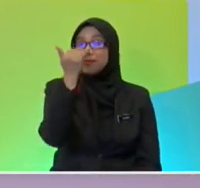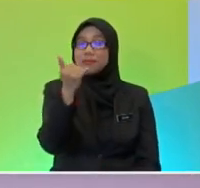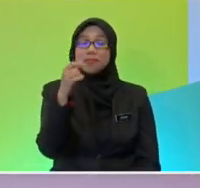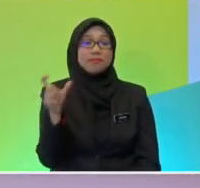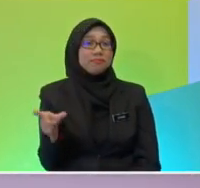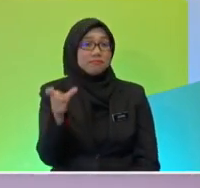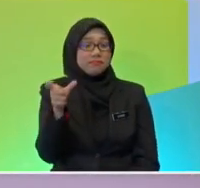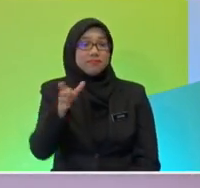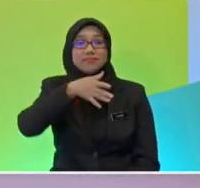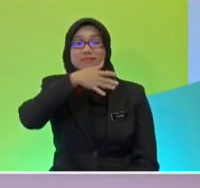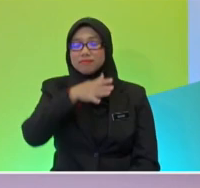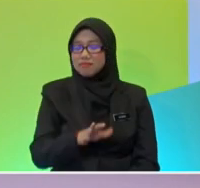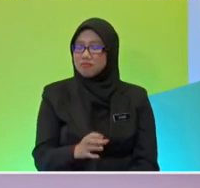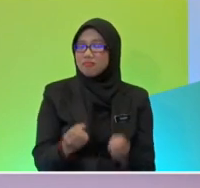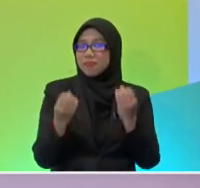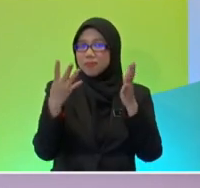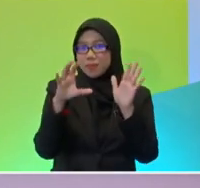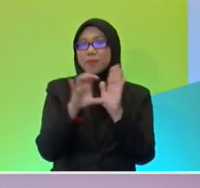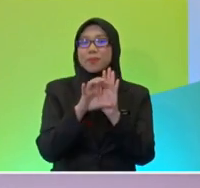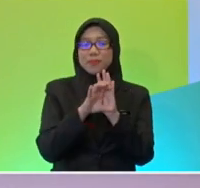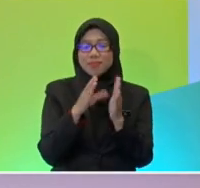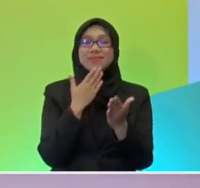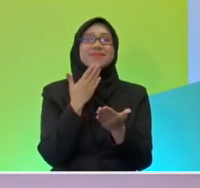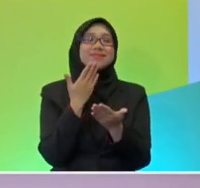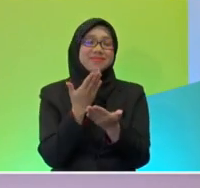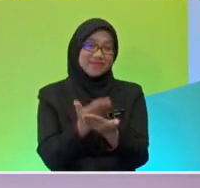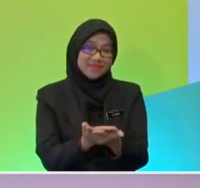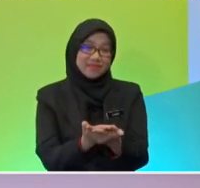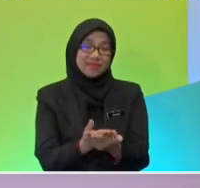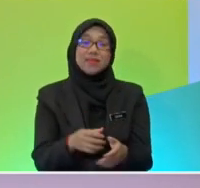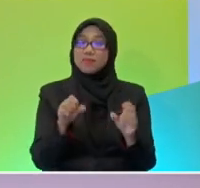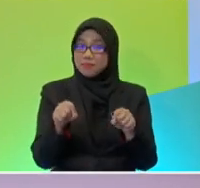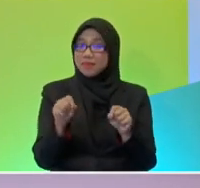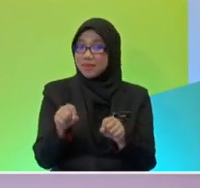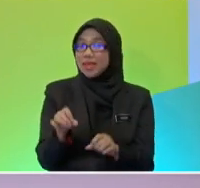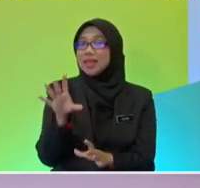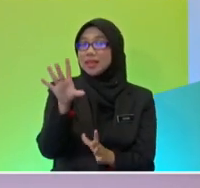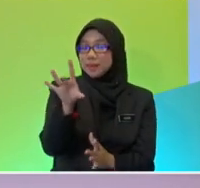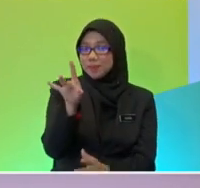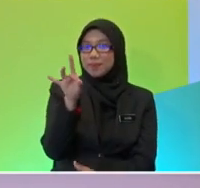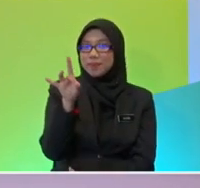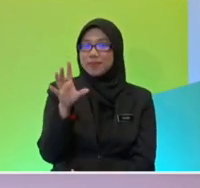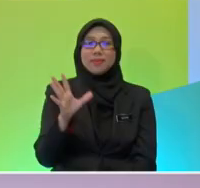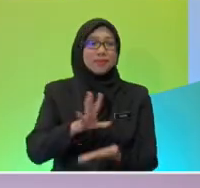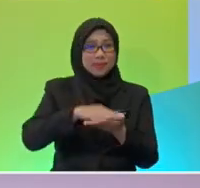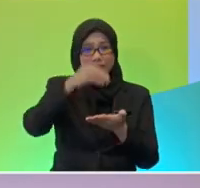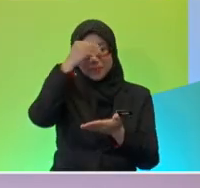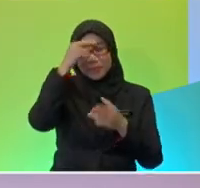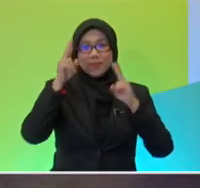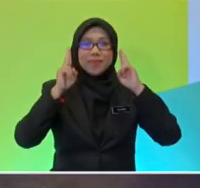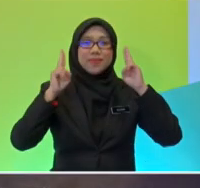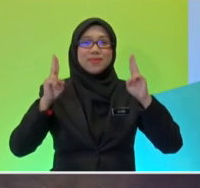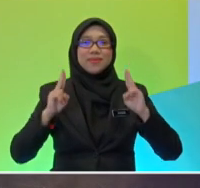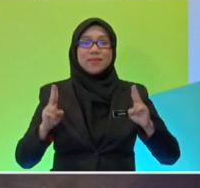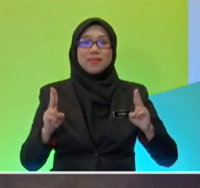contoh teladan tapi apakah antara contoh teladan yang boleh kita ambil Hah kita belajar dengan Ustadzah kita Oke